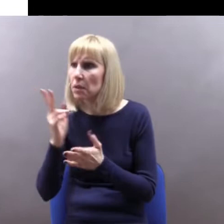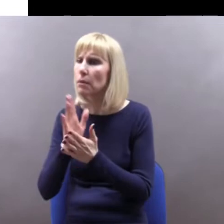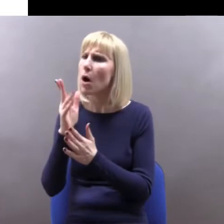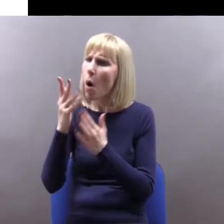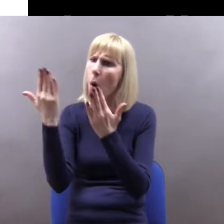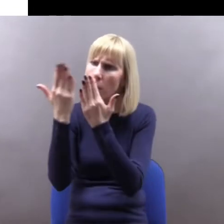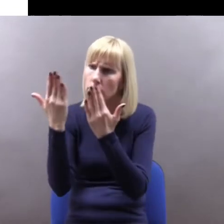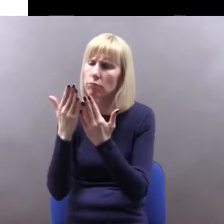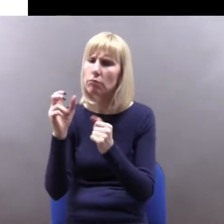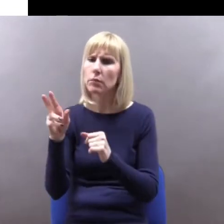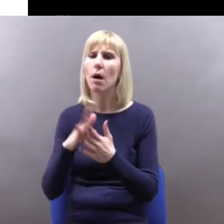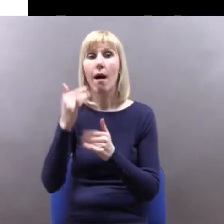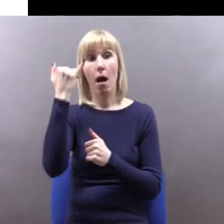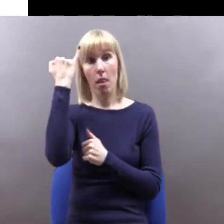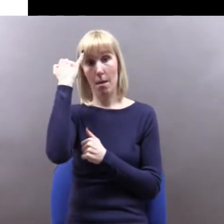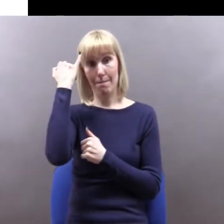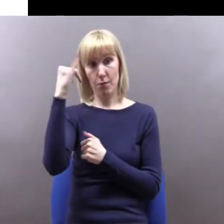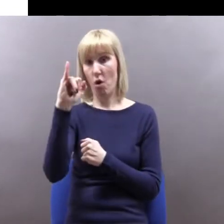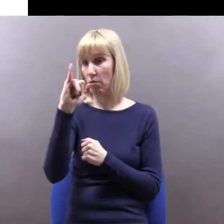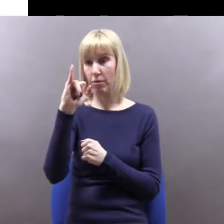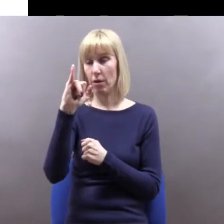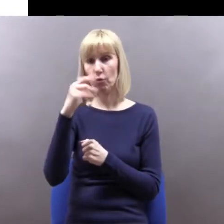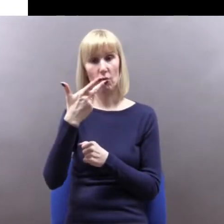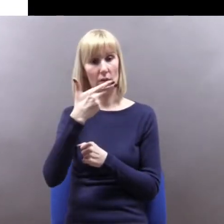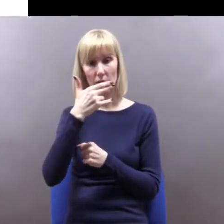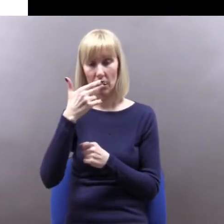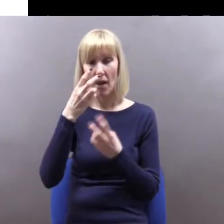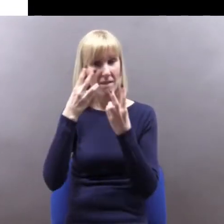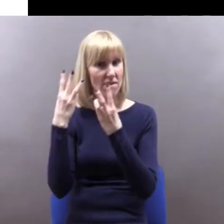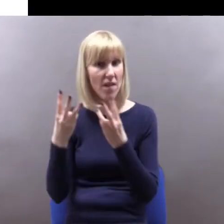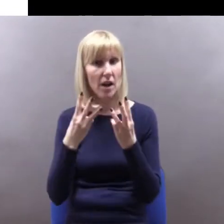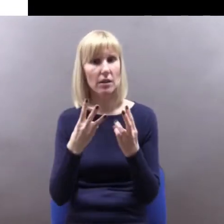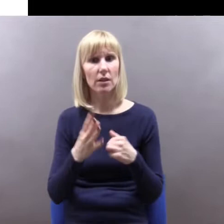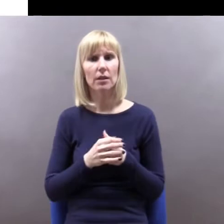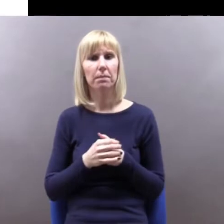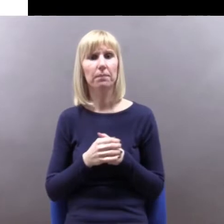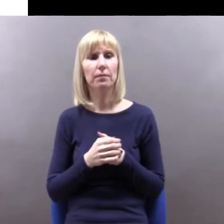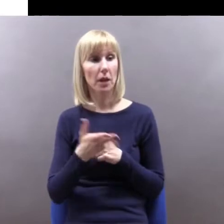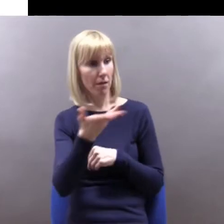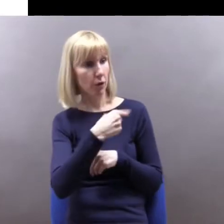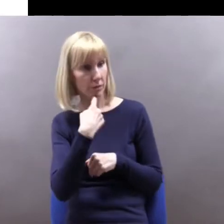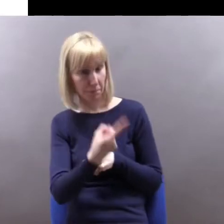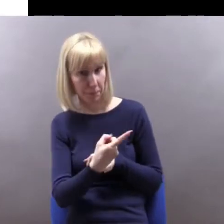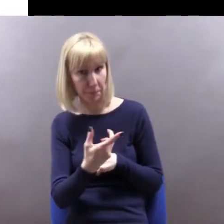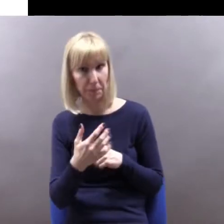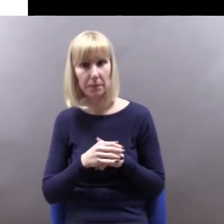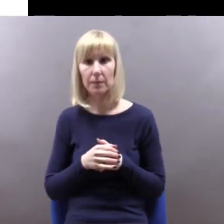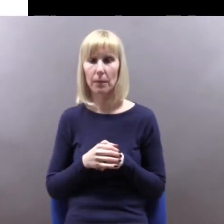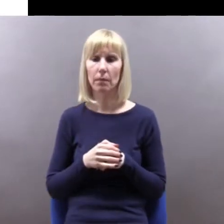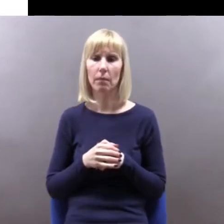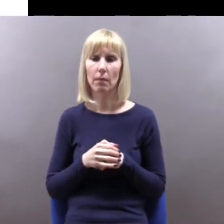kiedy projektowaliśmy tą mapę, nie pomyśleliśmy o tym, że osoba, która będzie jej